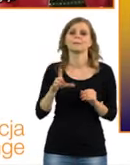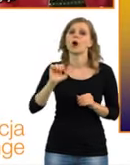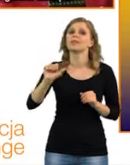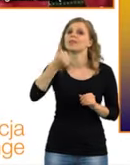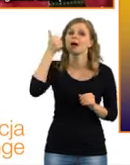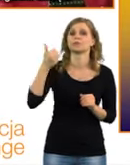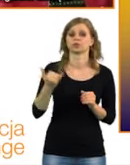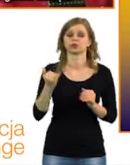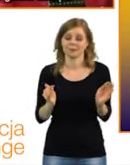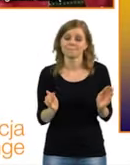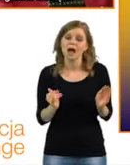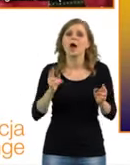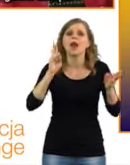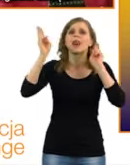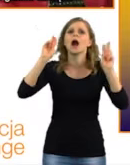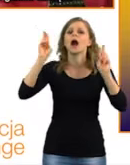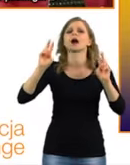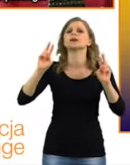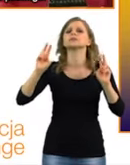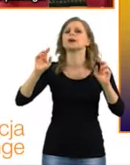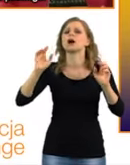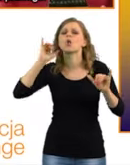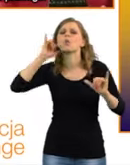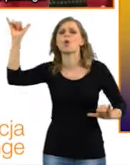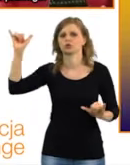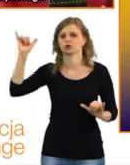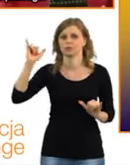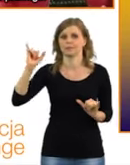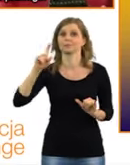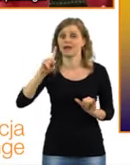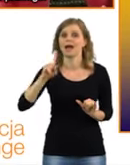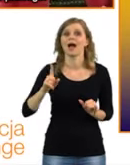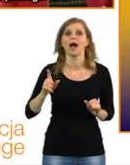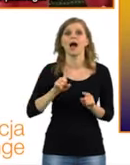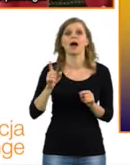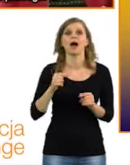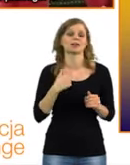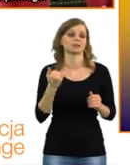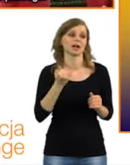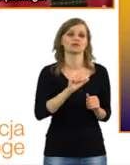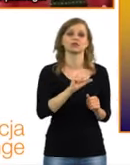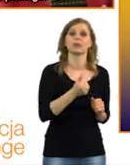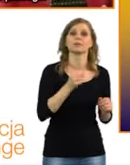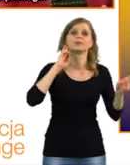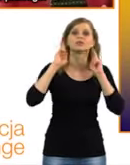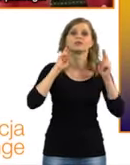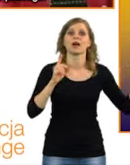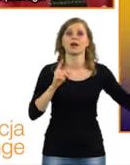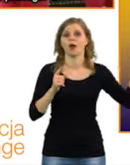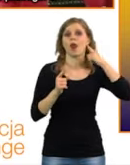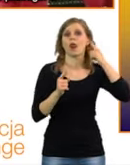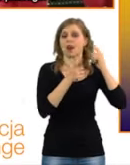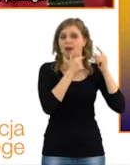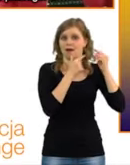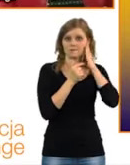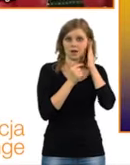na silne i bardzo głośne dźwięki. To, że nadajemy dźwięki do ucha lewego, a potem